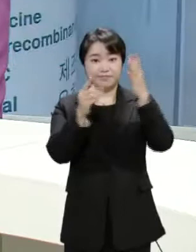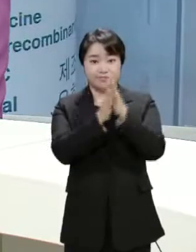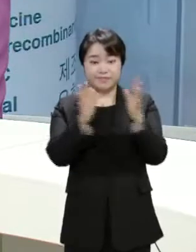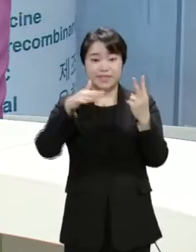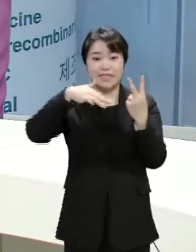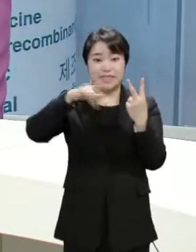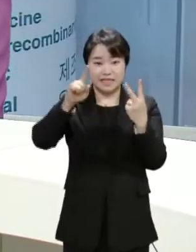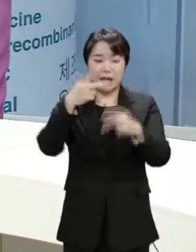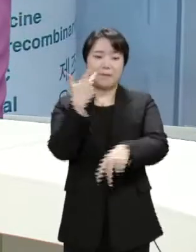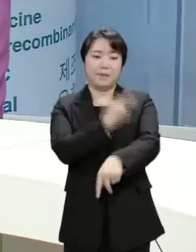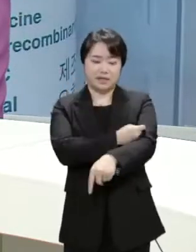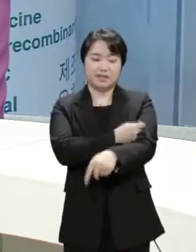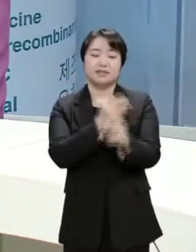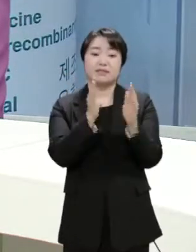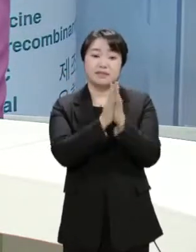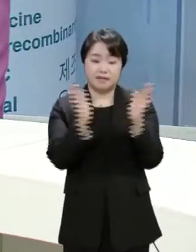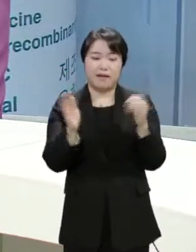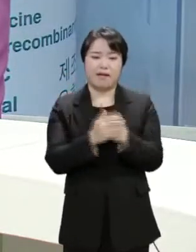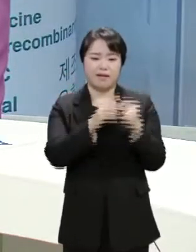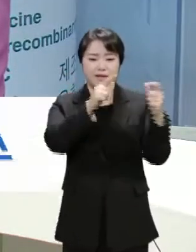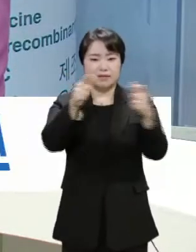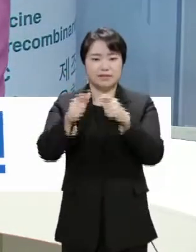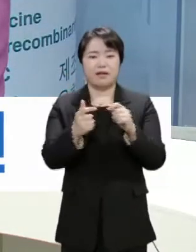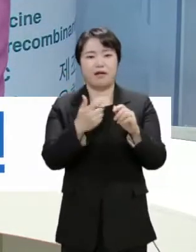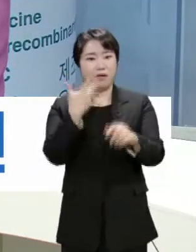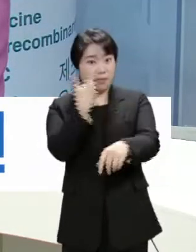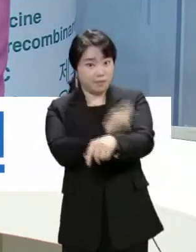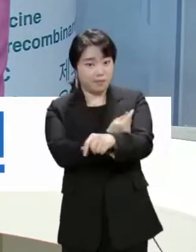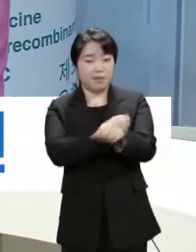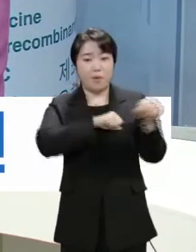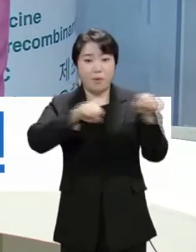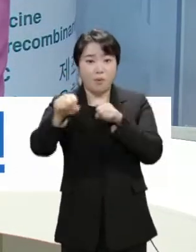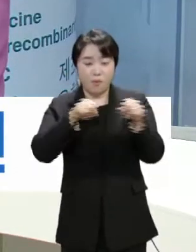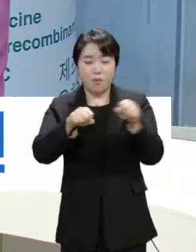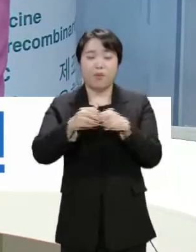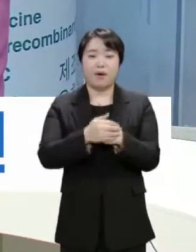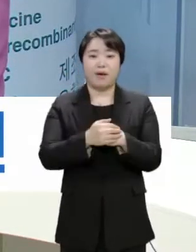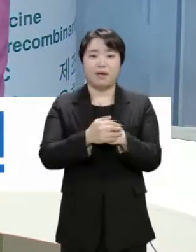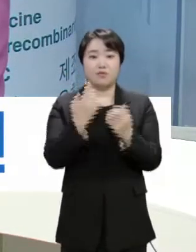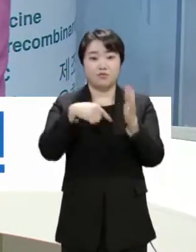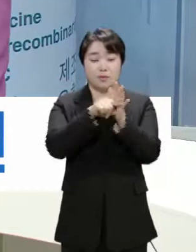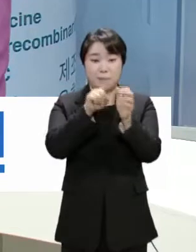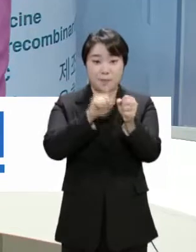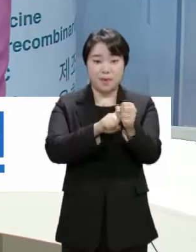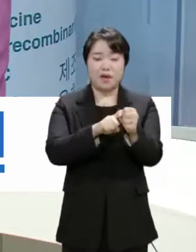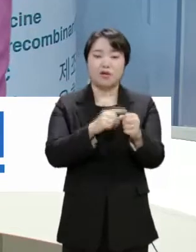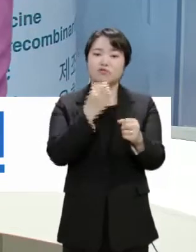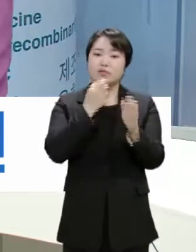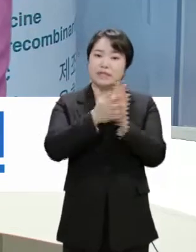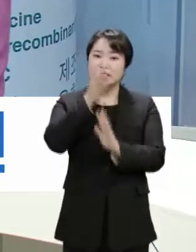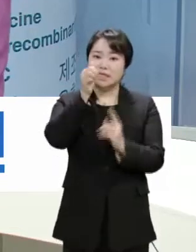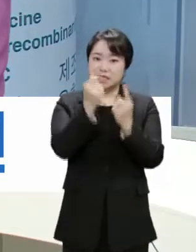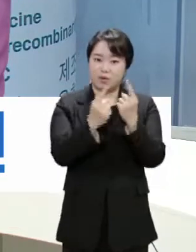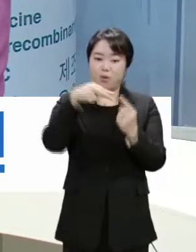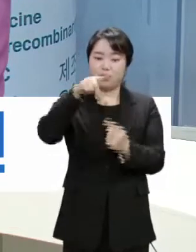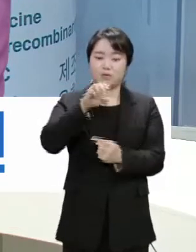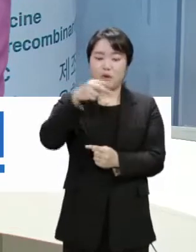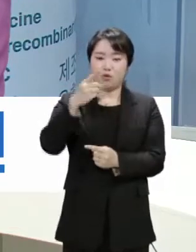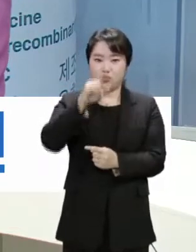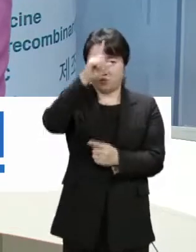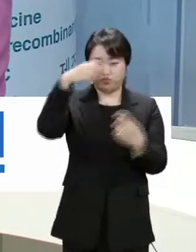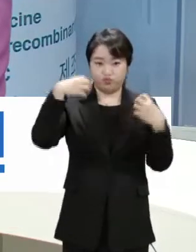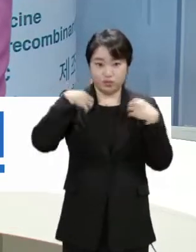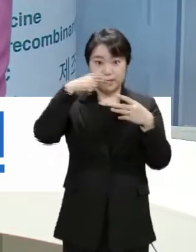2차 백신 접종이 시작됩니다. 지역별 예방접종센터에서 진행되는데 이를 위해 서울시 1호 센터인 성동구청에서